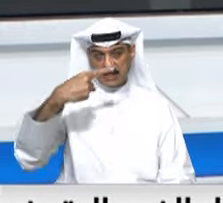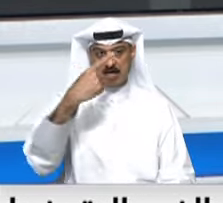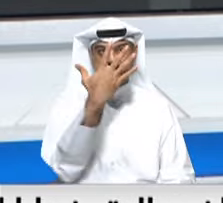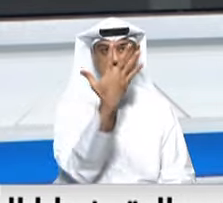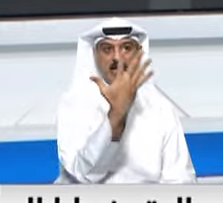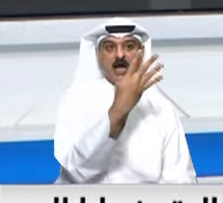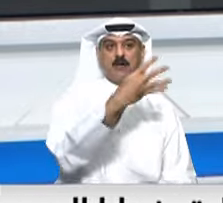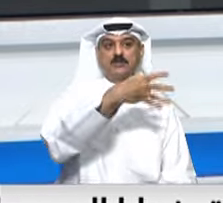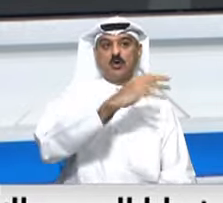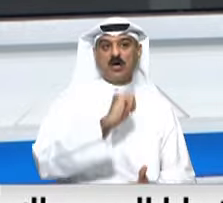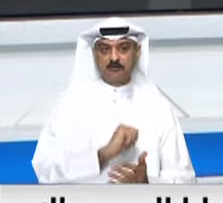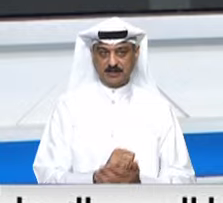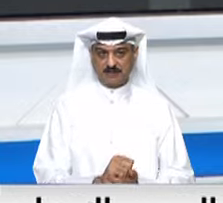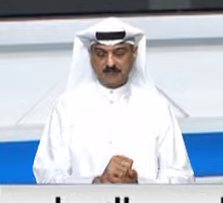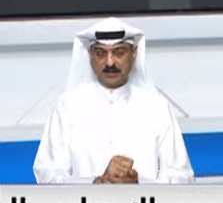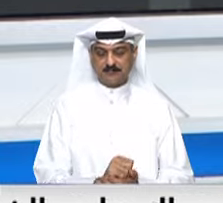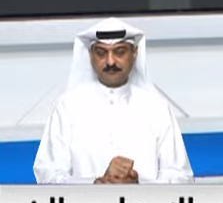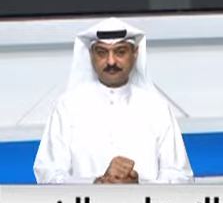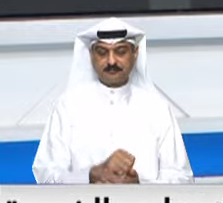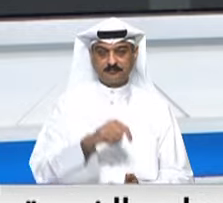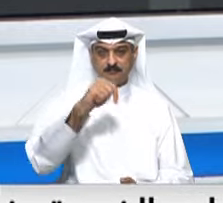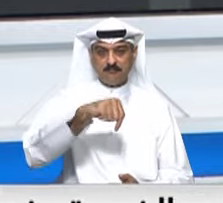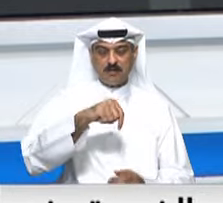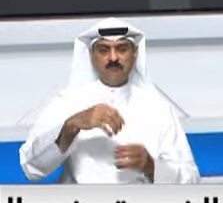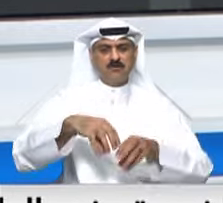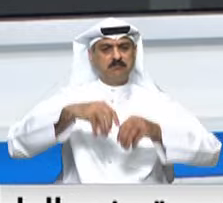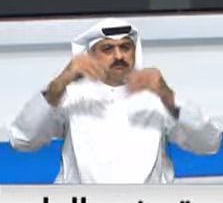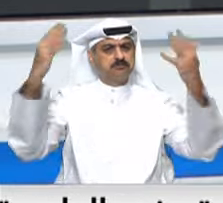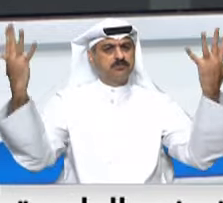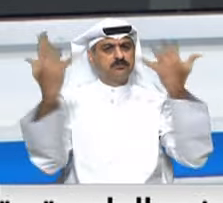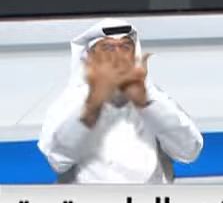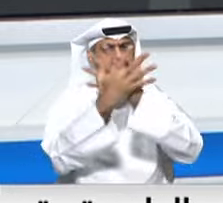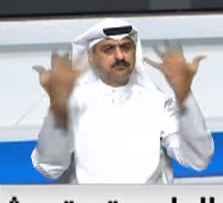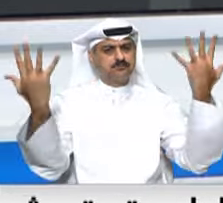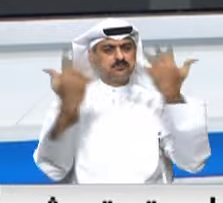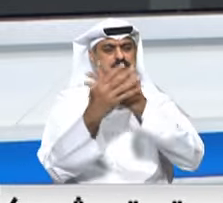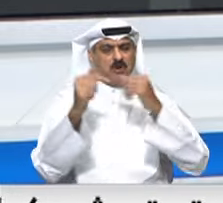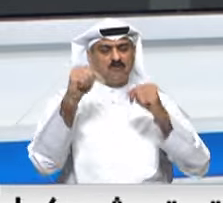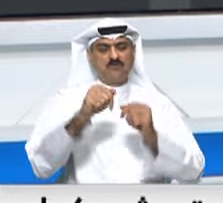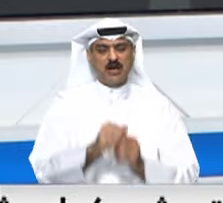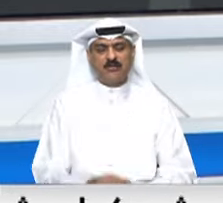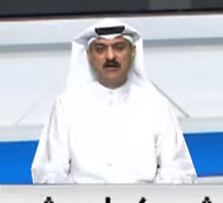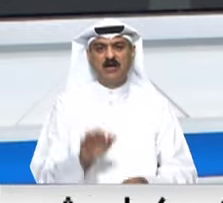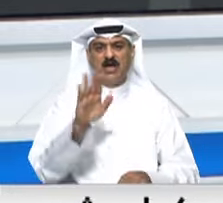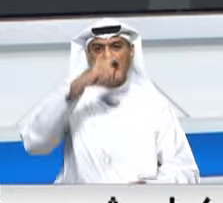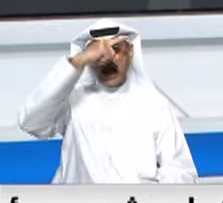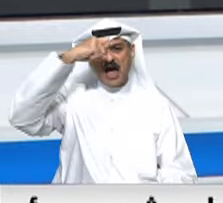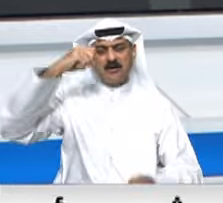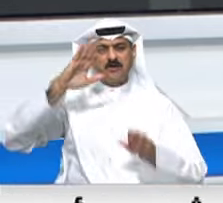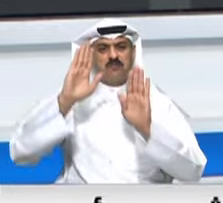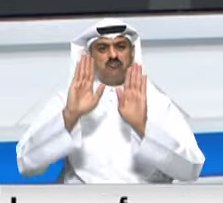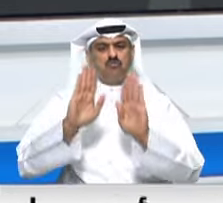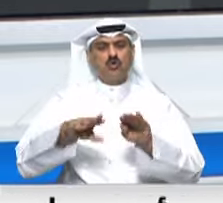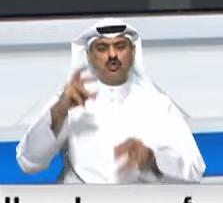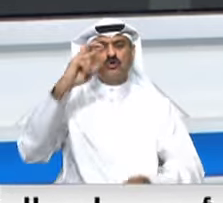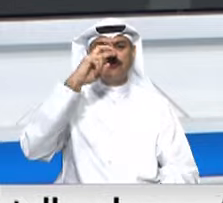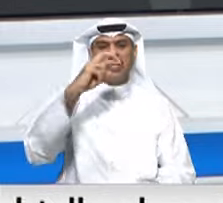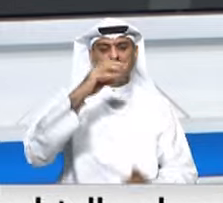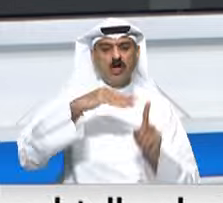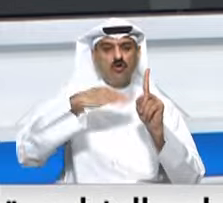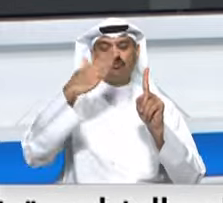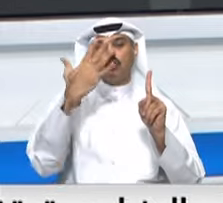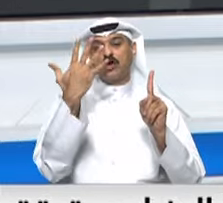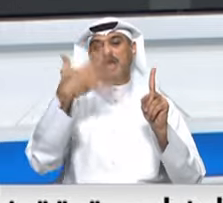على المناطق الصحراويه والمكشوفه خلال فتره الظهيره ويترسب الغبار بعد ذلك تدريجيا اجواء حاره تستمر ويانا ليوم الاحد 50 العظمى والصغرى